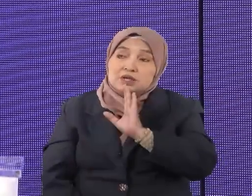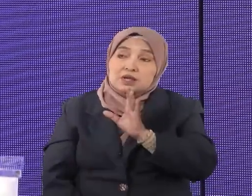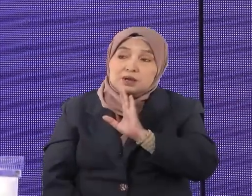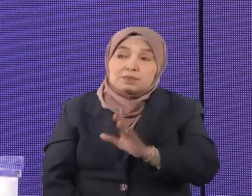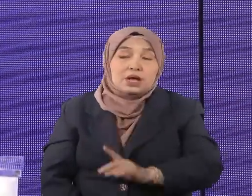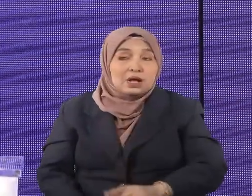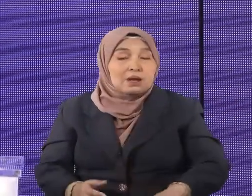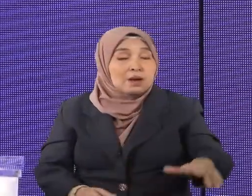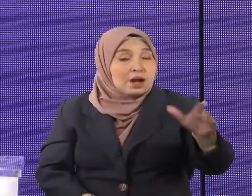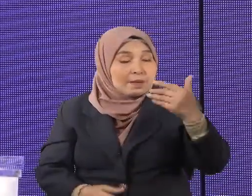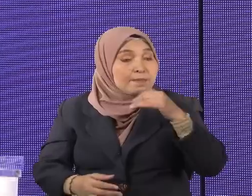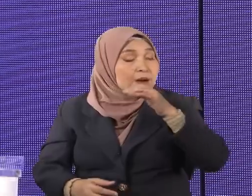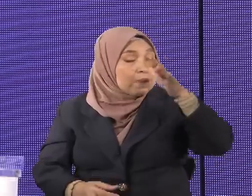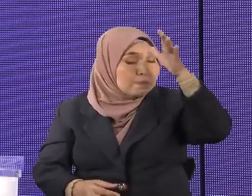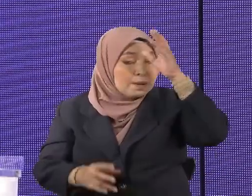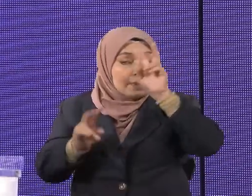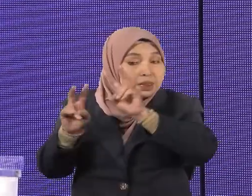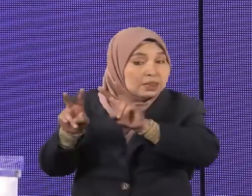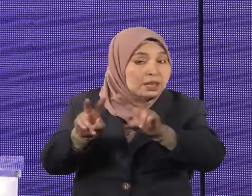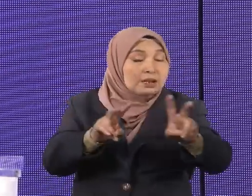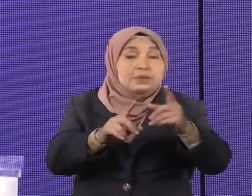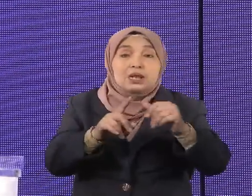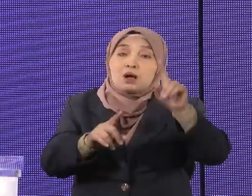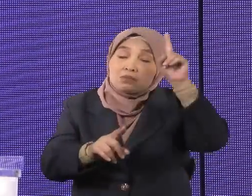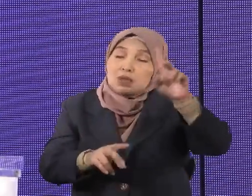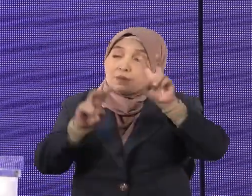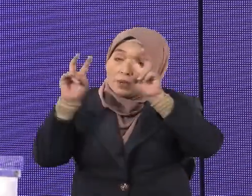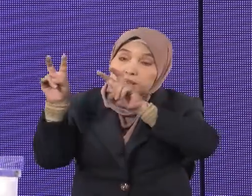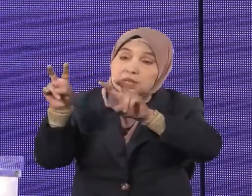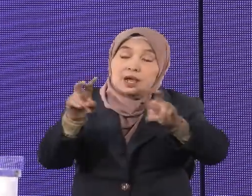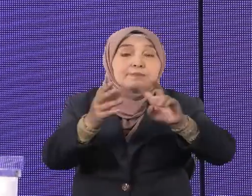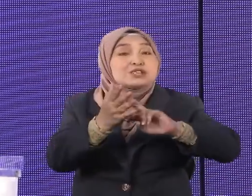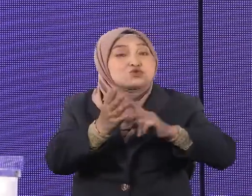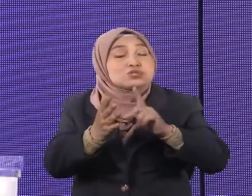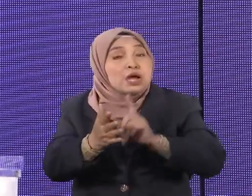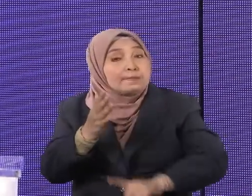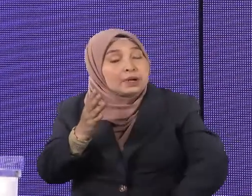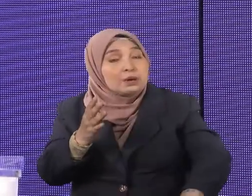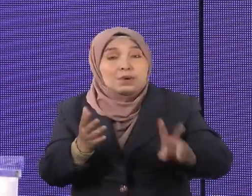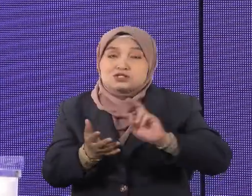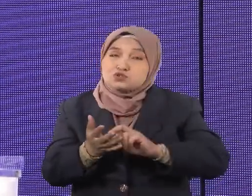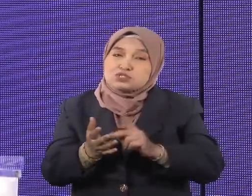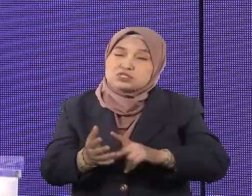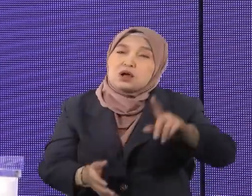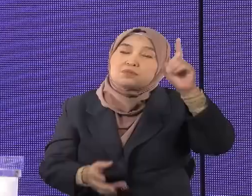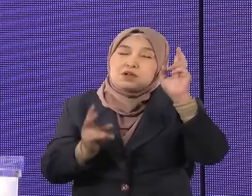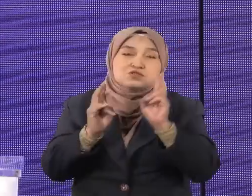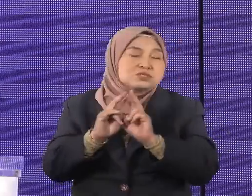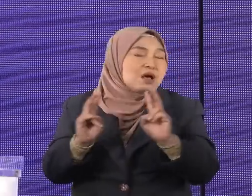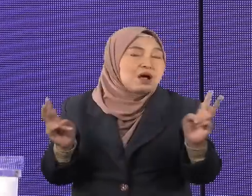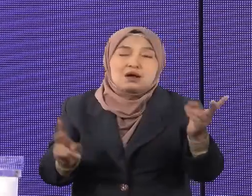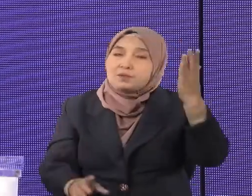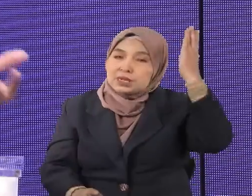Allah apa, mak ke ayah ke melihat. Dan bila Allah melihat ini maksudnya apa? Maksudnya ialah Allah amat